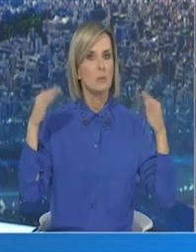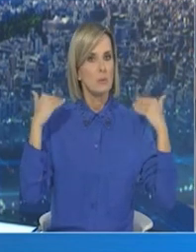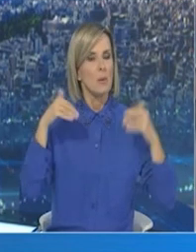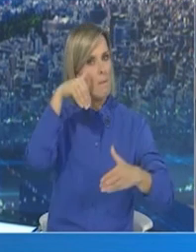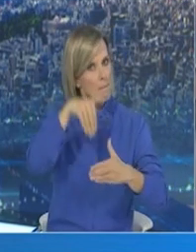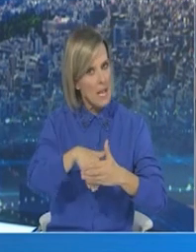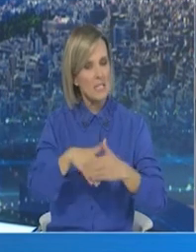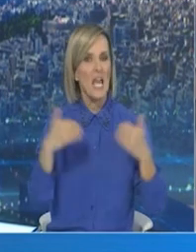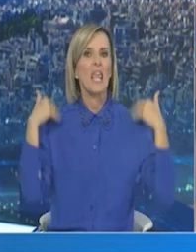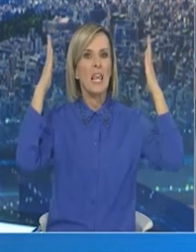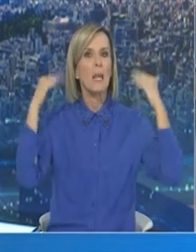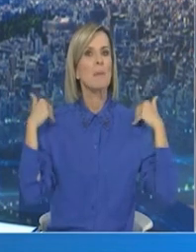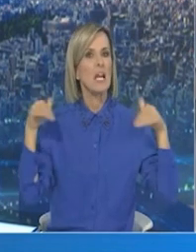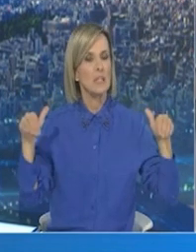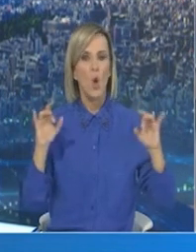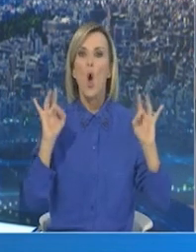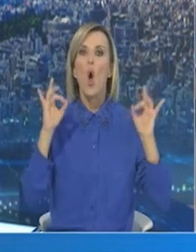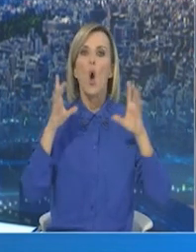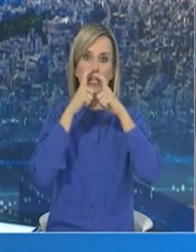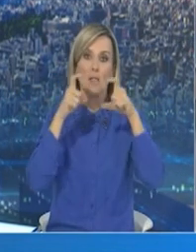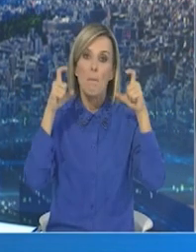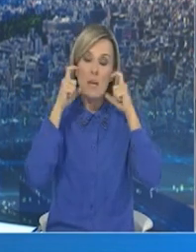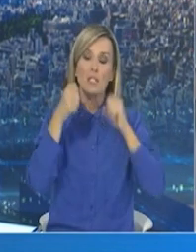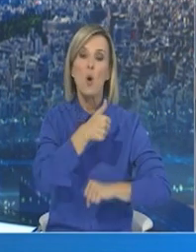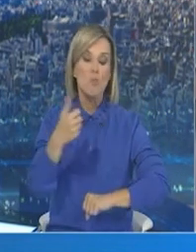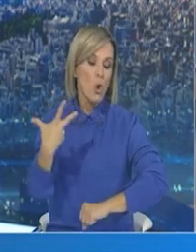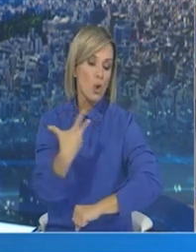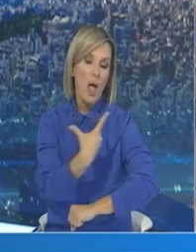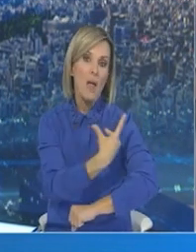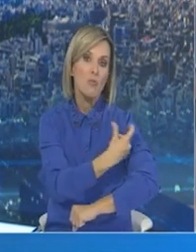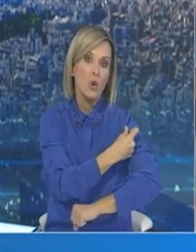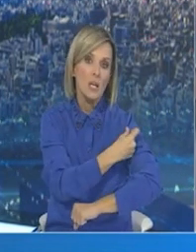γυμναστήρια χωρίς μάσκες, μόνο για εμβολιασμένους με επίδειξη πιστοποιητικού εμβολιασμού.